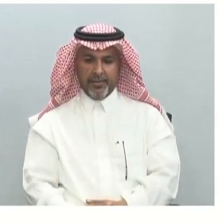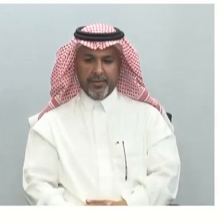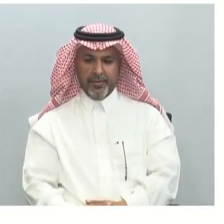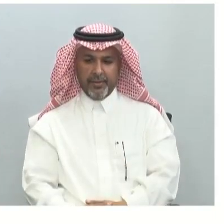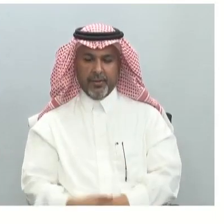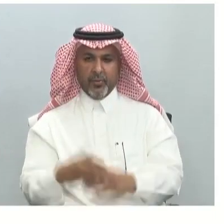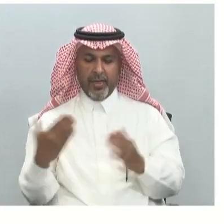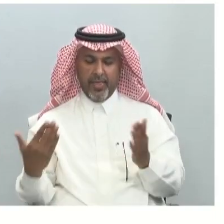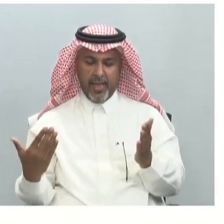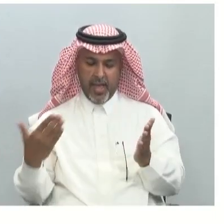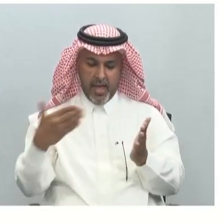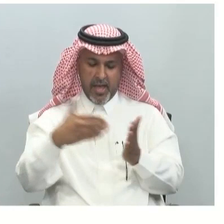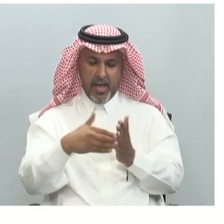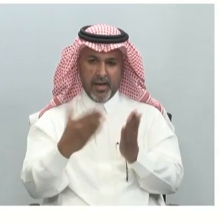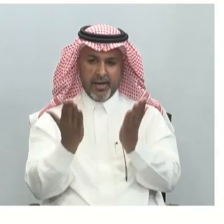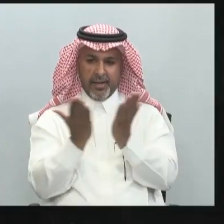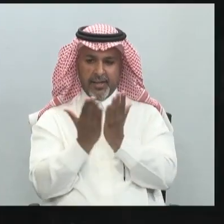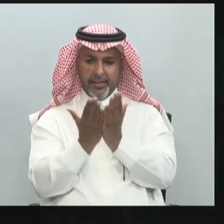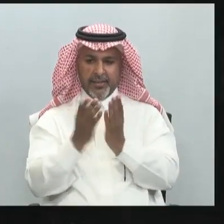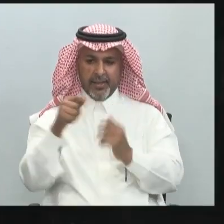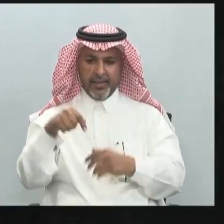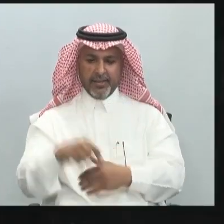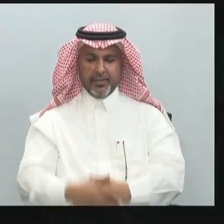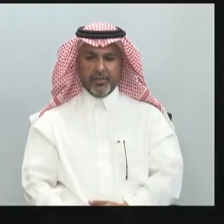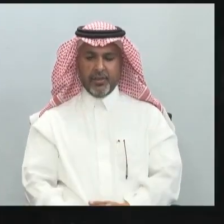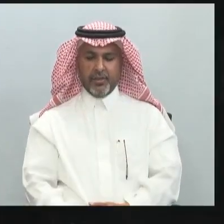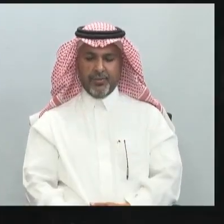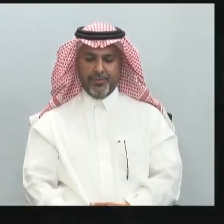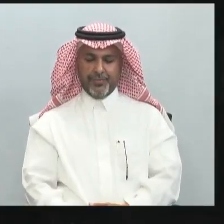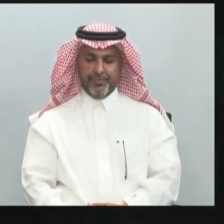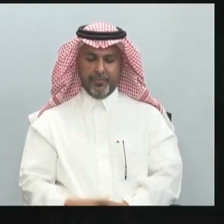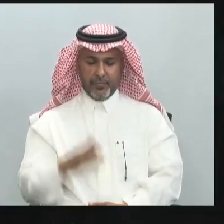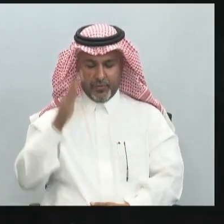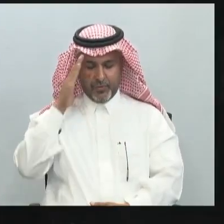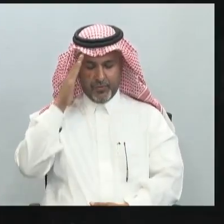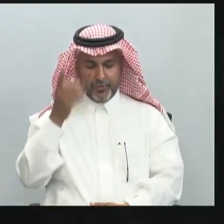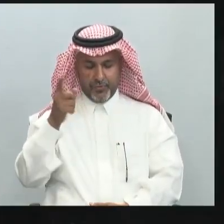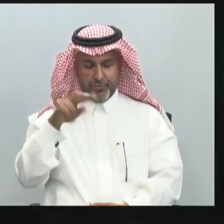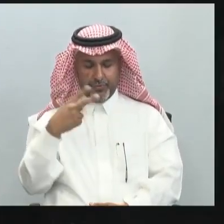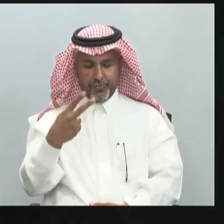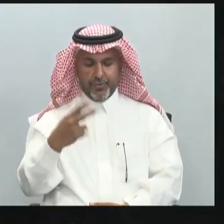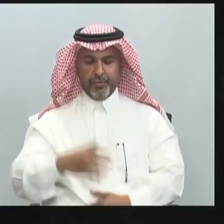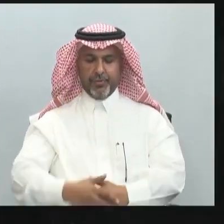واثنان عشر وبذلك نكون انتهينا من التهيئه للفصل الثالث شكرا جزيلا اعزائي الطلاب والطالبات